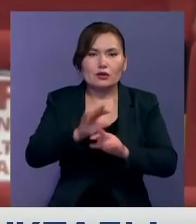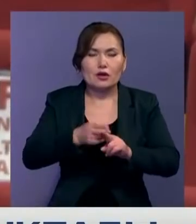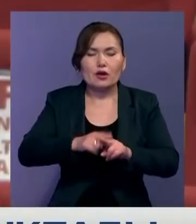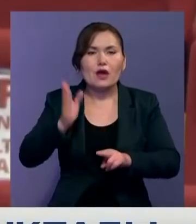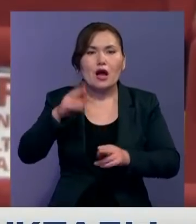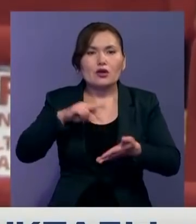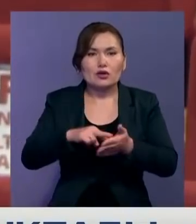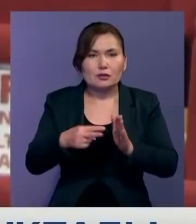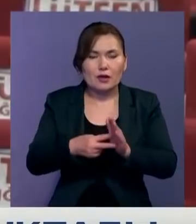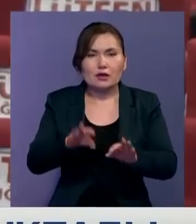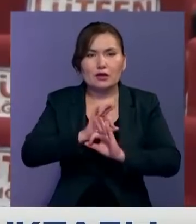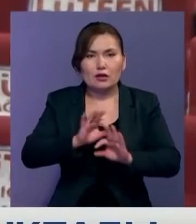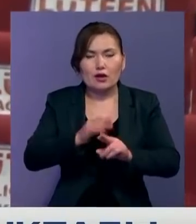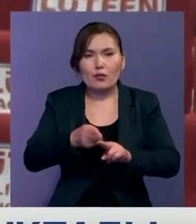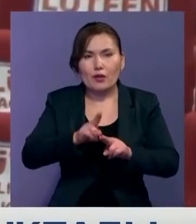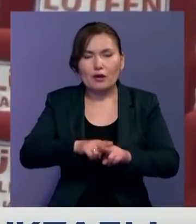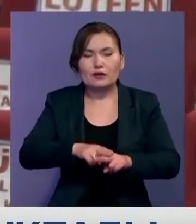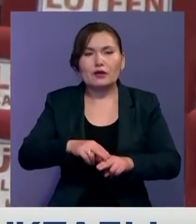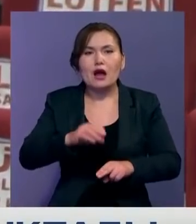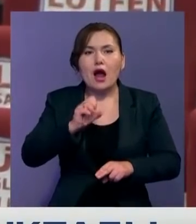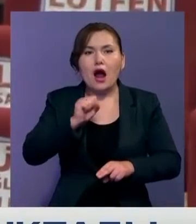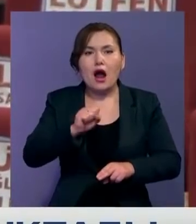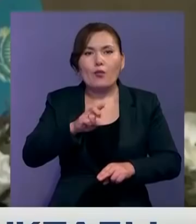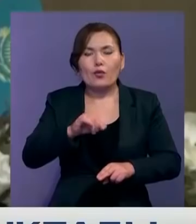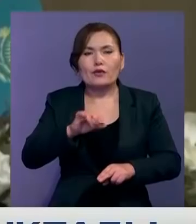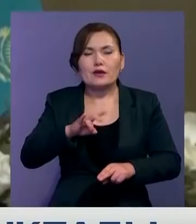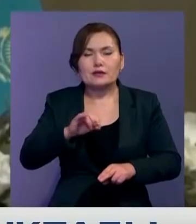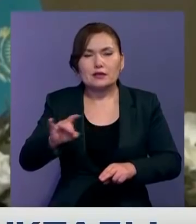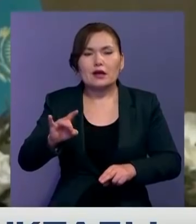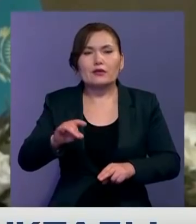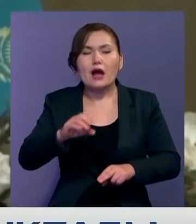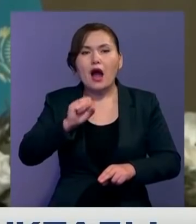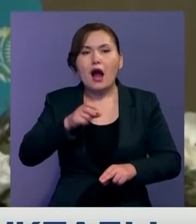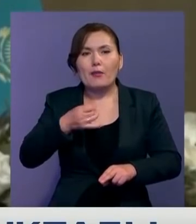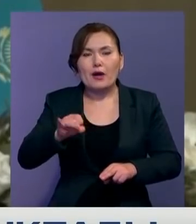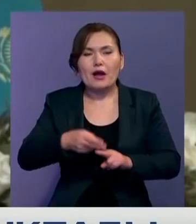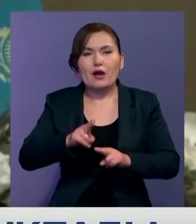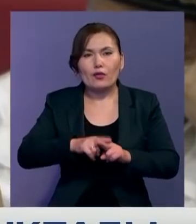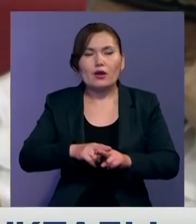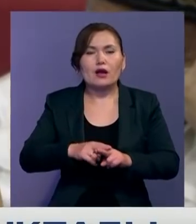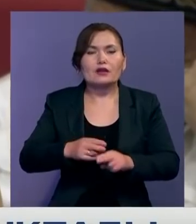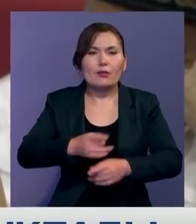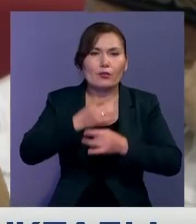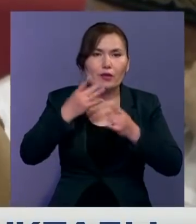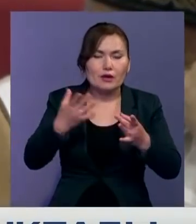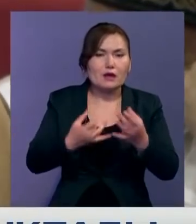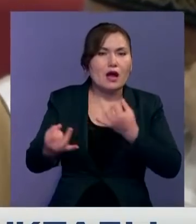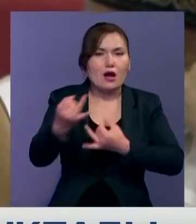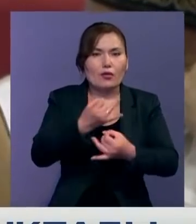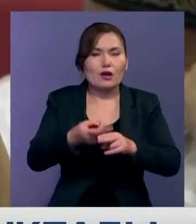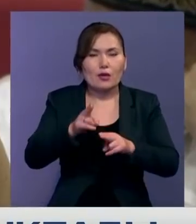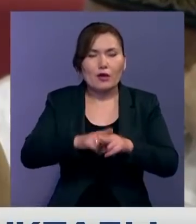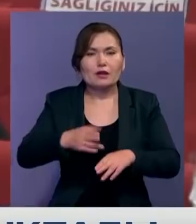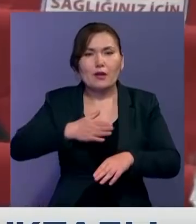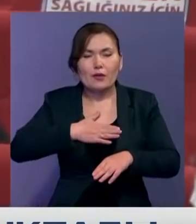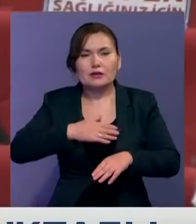алдағы жоспар таразыланды. Биыл Абу Насыр Әл-Фараби мен Абай Құнанбайұлының болмыстары тілге тиек болды. Ғұламаларымызды